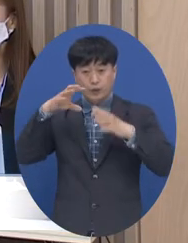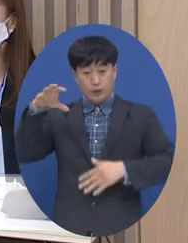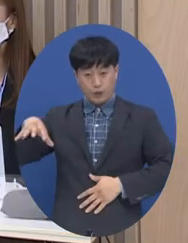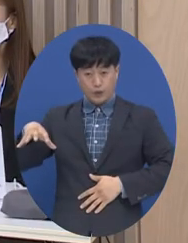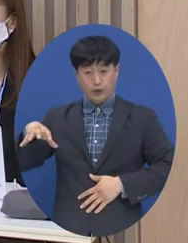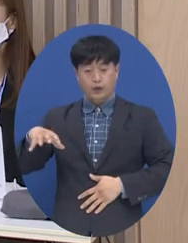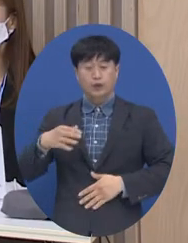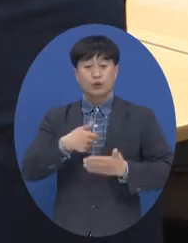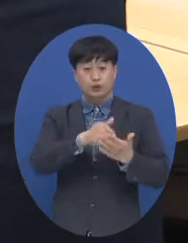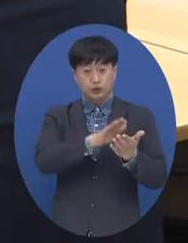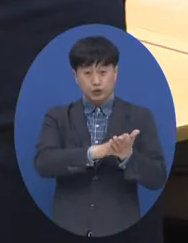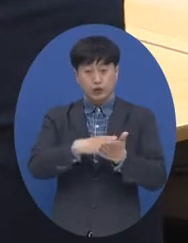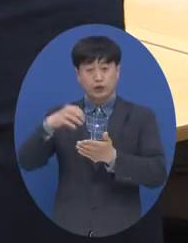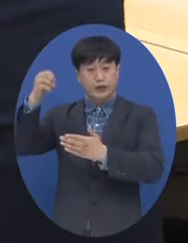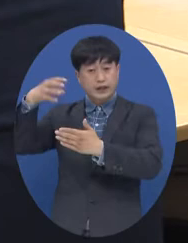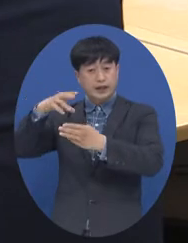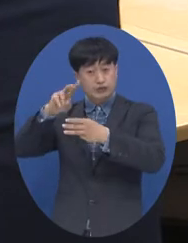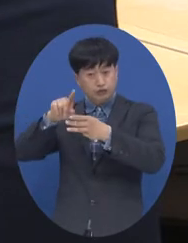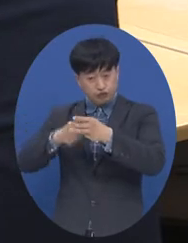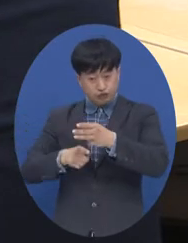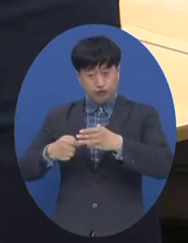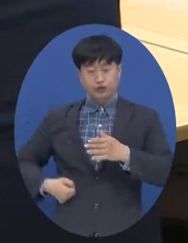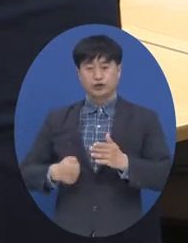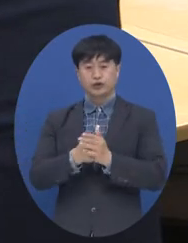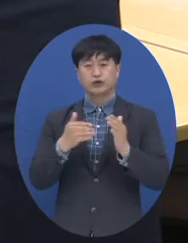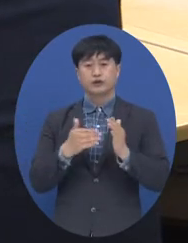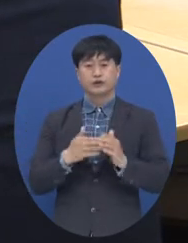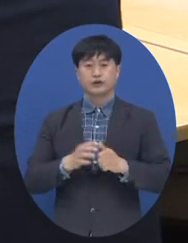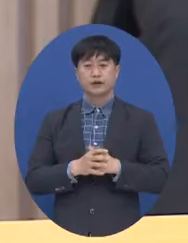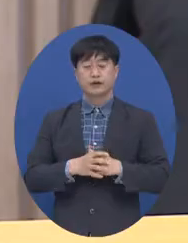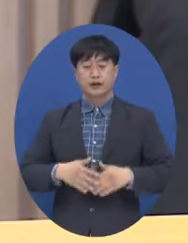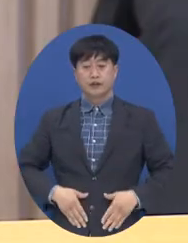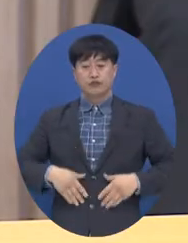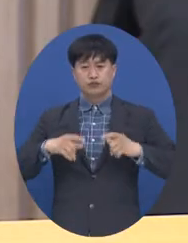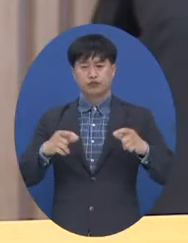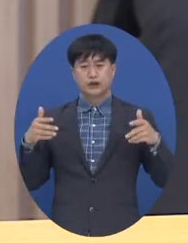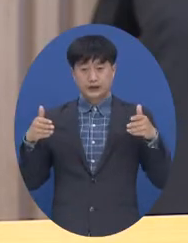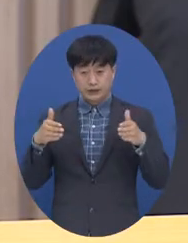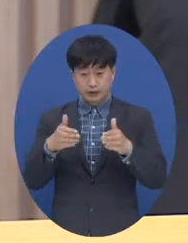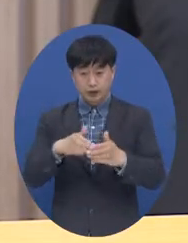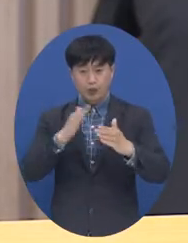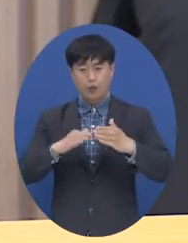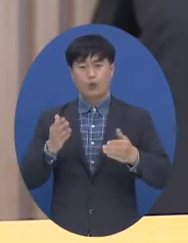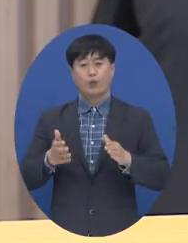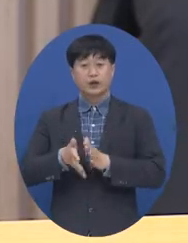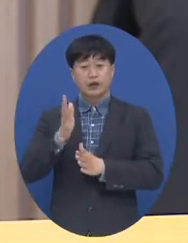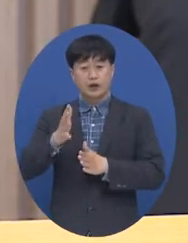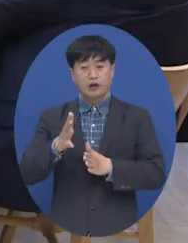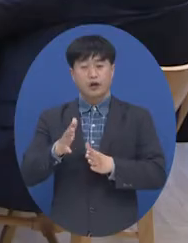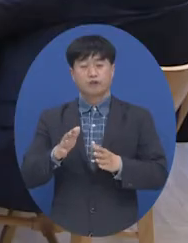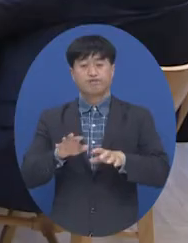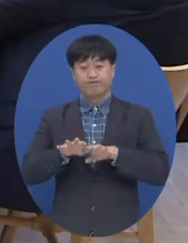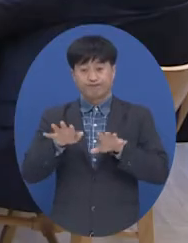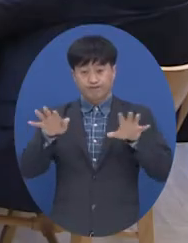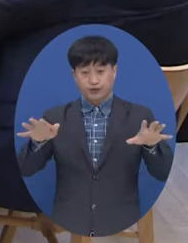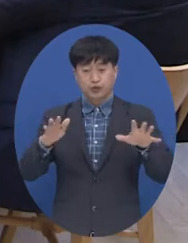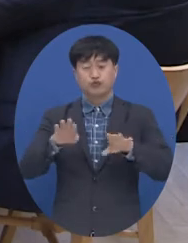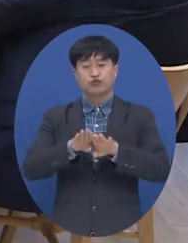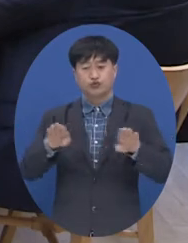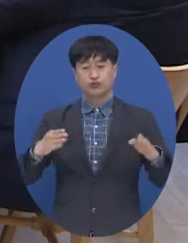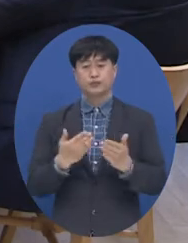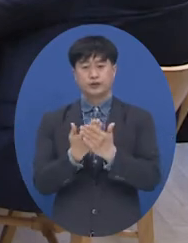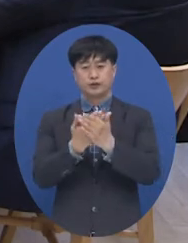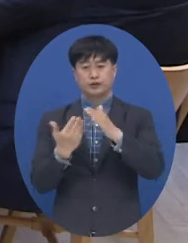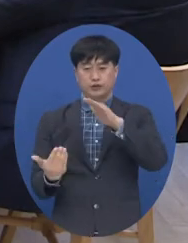새 보금자리로 동두천시 와 양주시 를 선정했습니다 남부지역에 몰린 공공기관을 분산의 균형 발전을